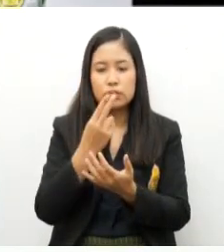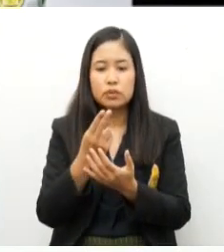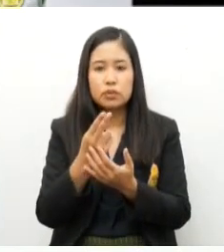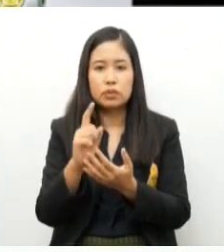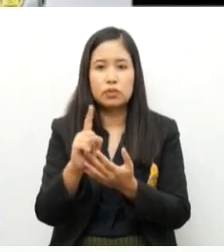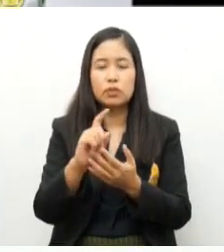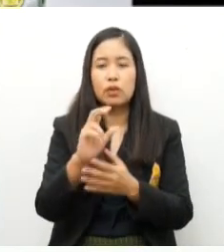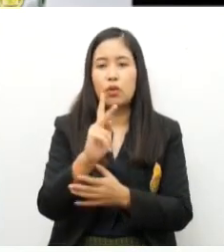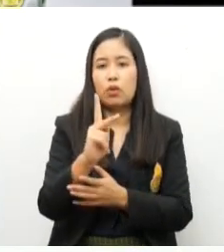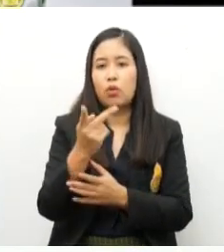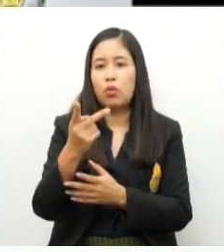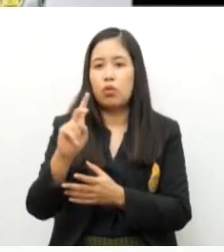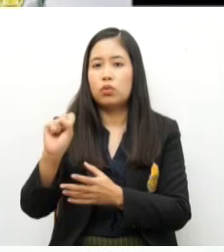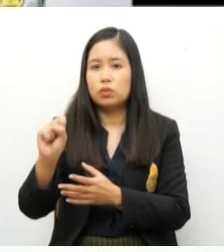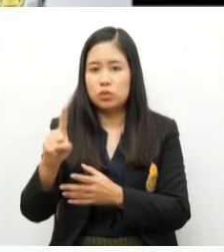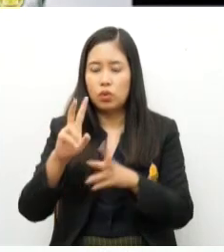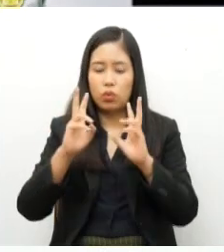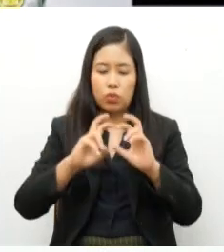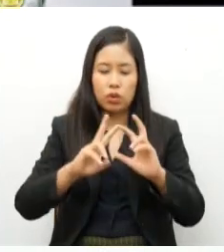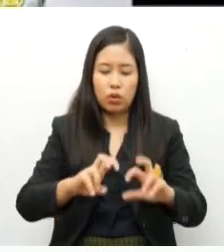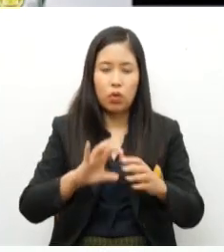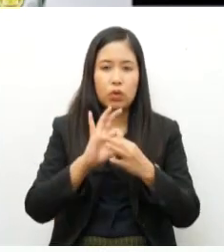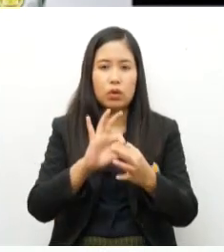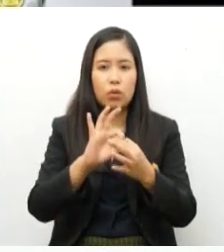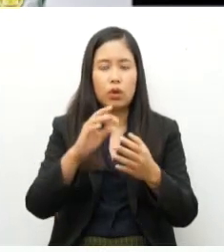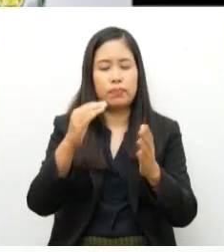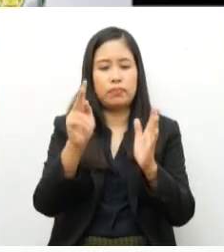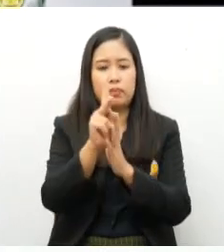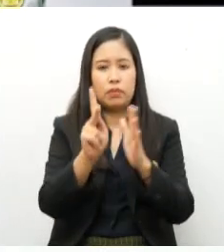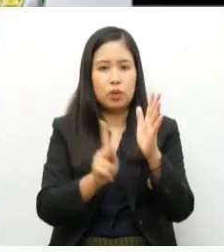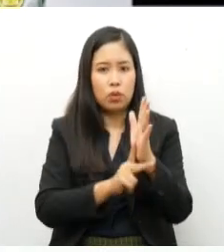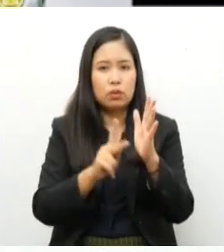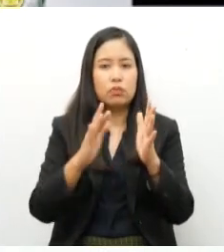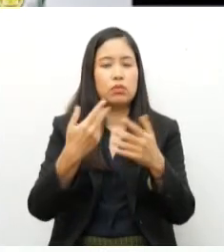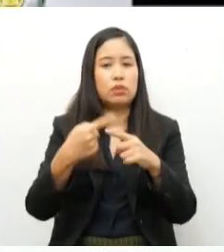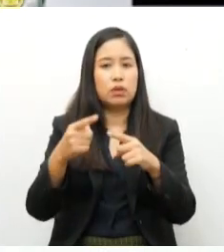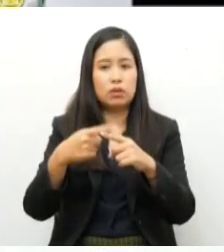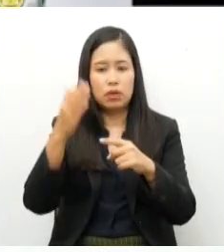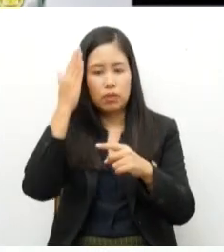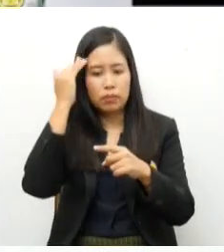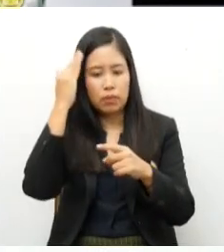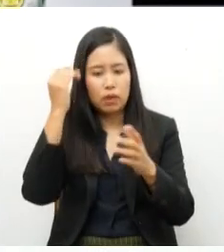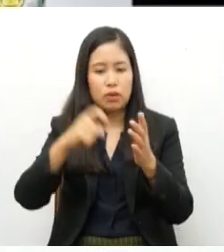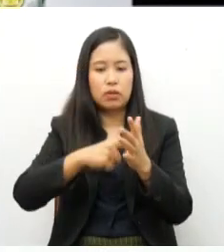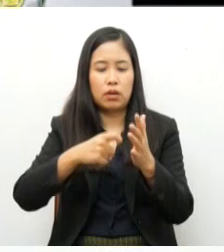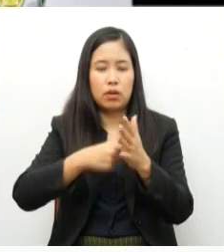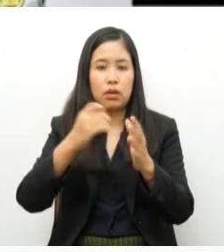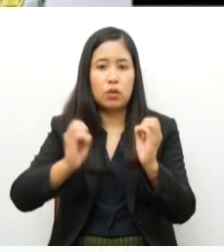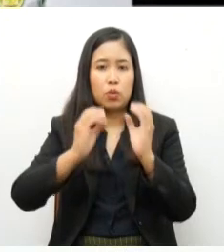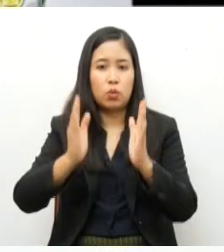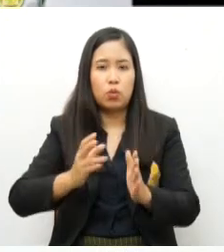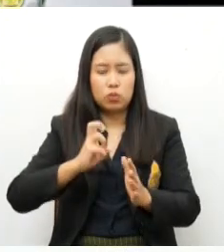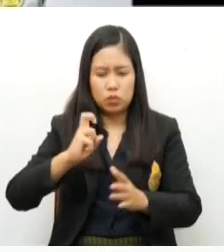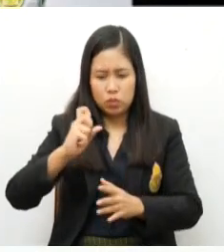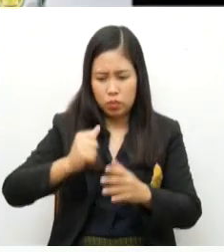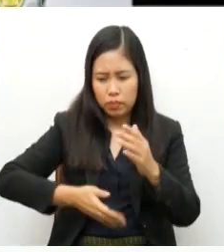คส.ได้นำไปวิเคราะห์ในเรื่องของหลักเกณฑ์และวิธีการว่าสาเหตุที่ทำให้คุณครูของเราสอบผ่าน